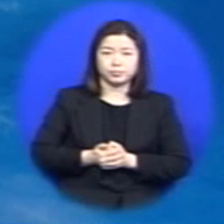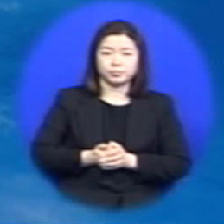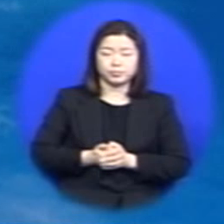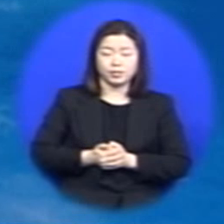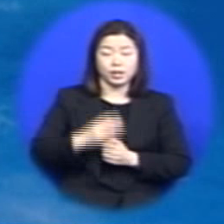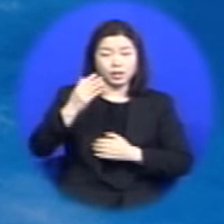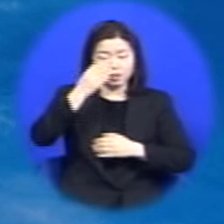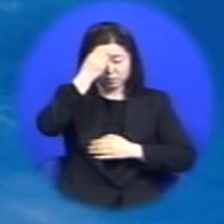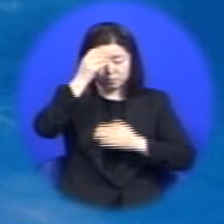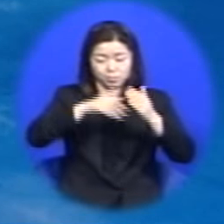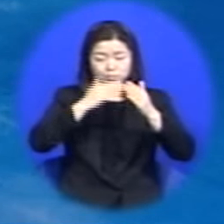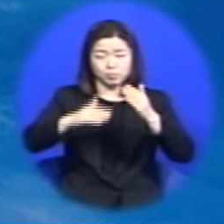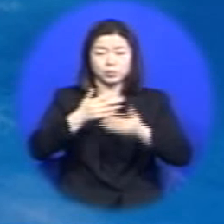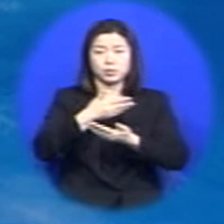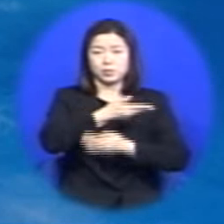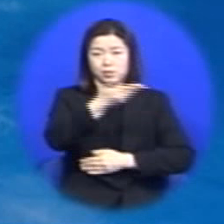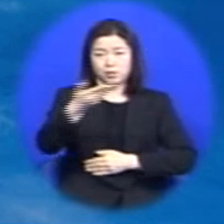성도 여러분,